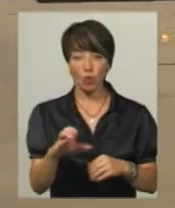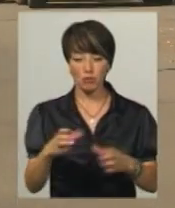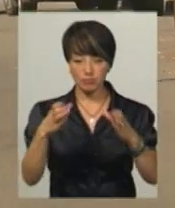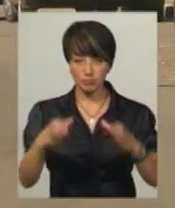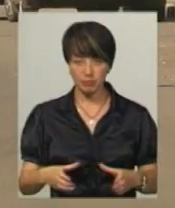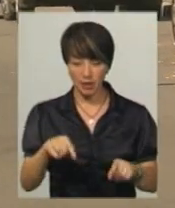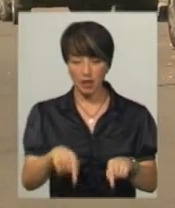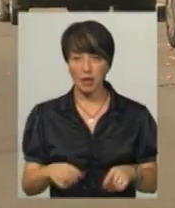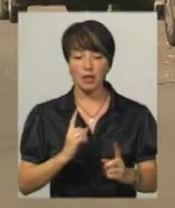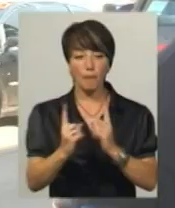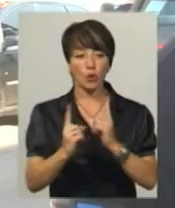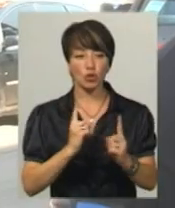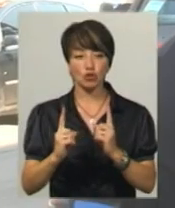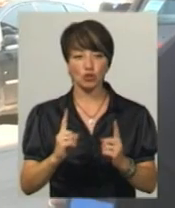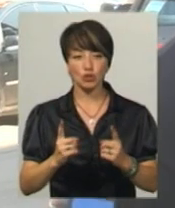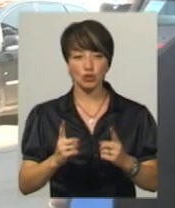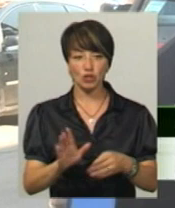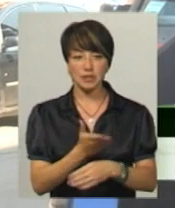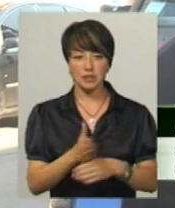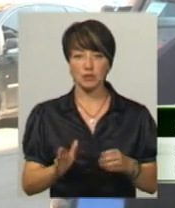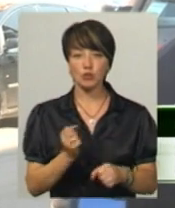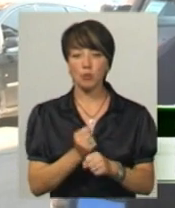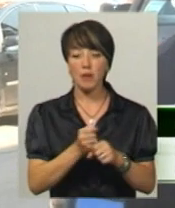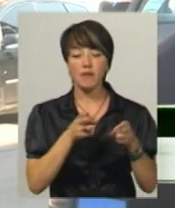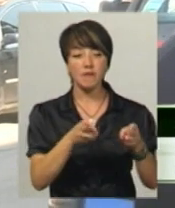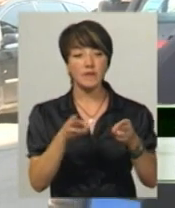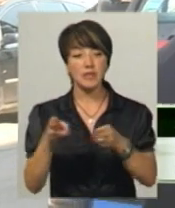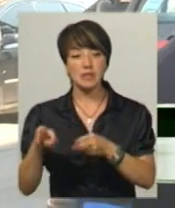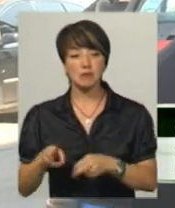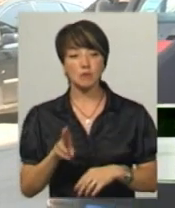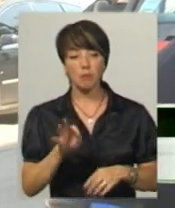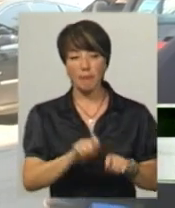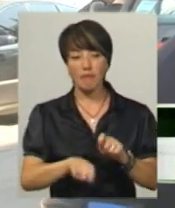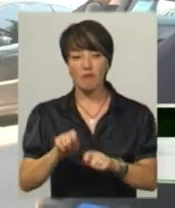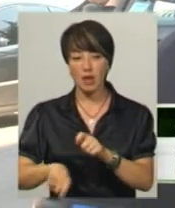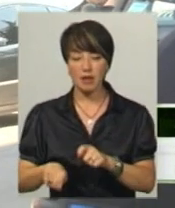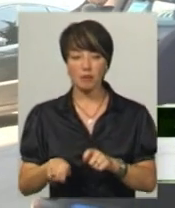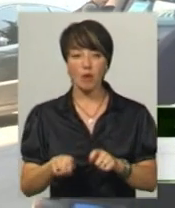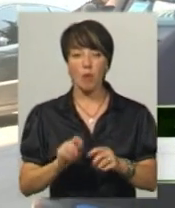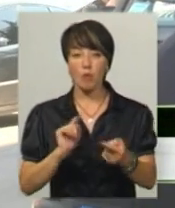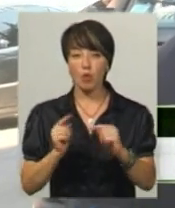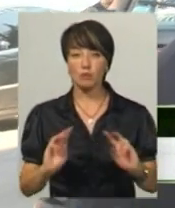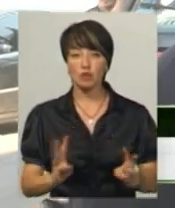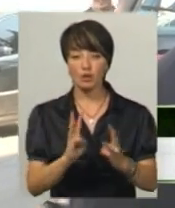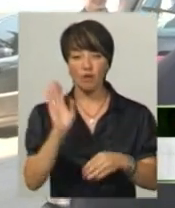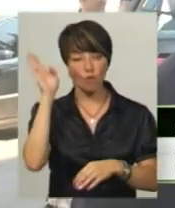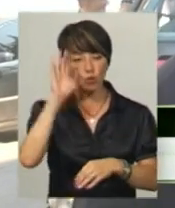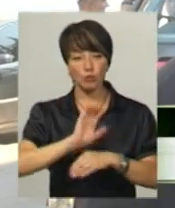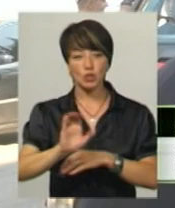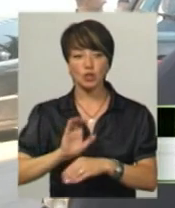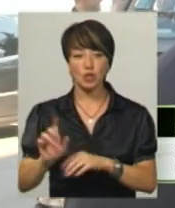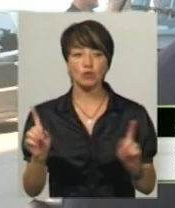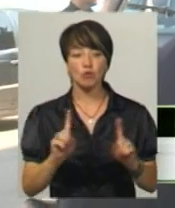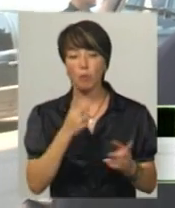гідрантів розташовані на проїжджій частині. Зробили виїзд по, можна так сказати, рейд, да, по перевірці протипожежного водопостачання, по то,